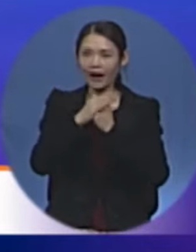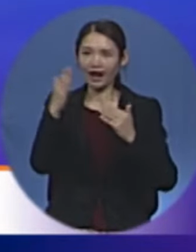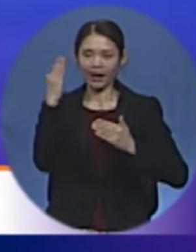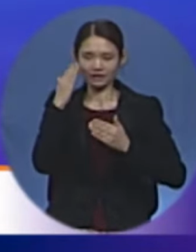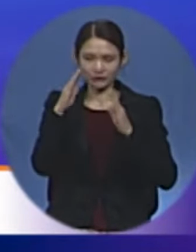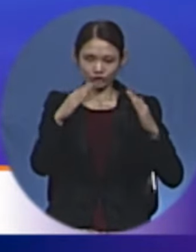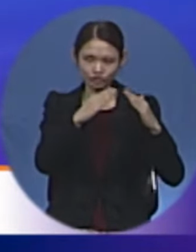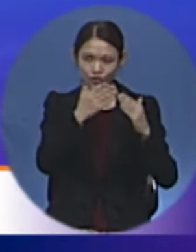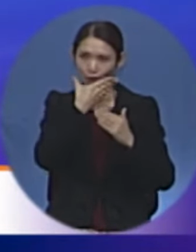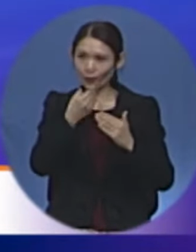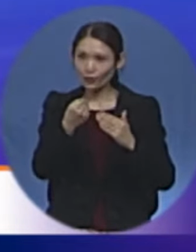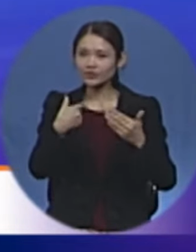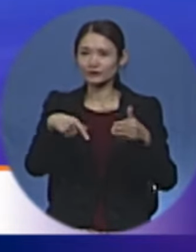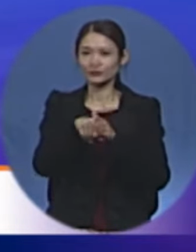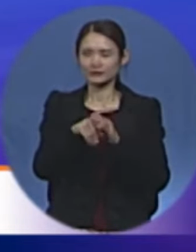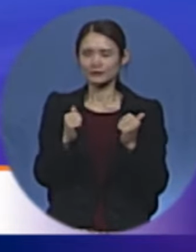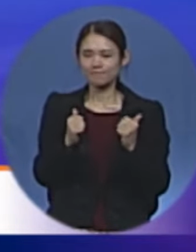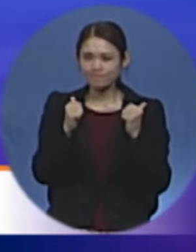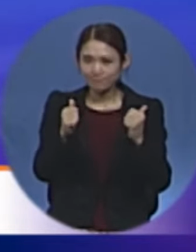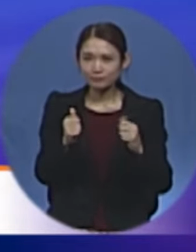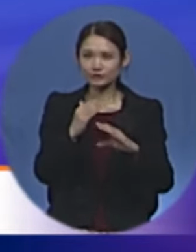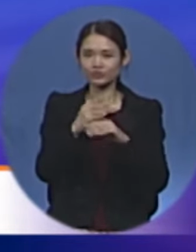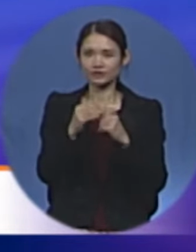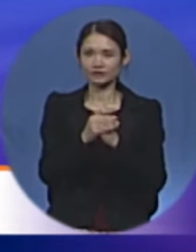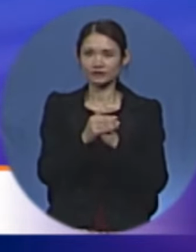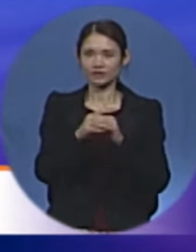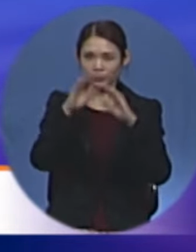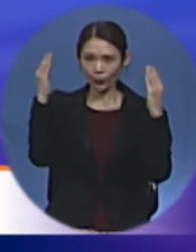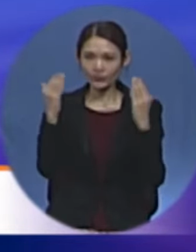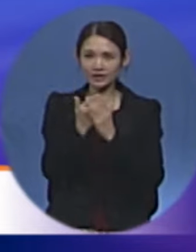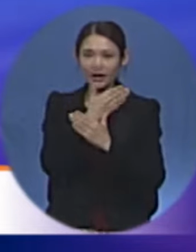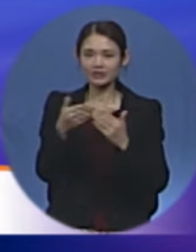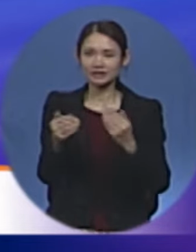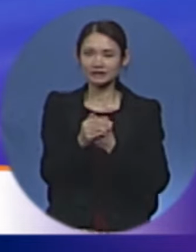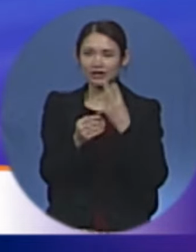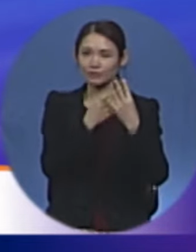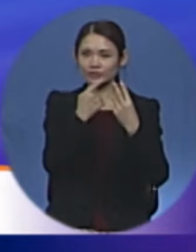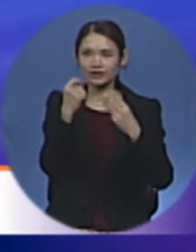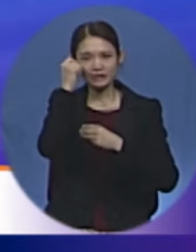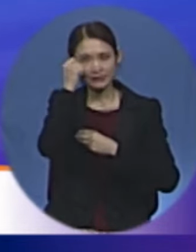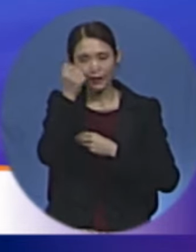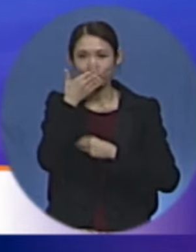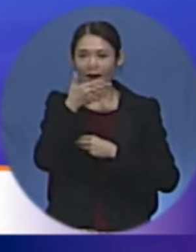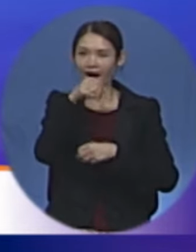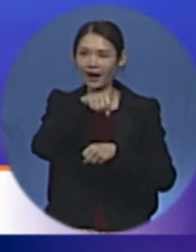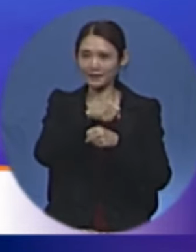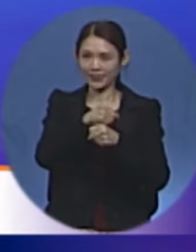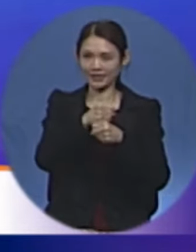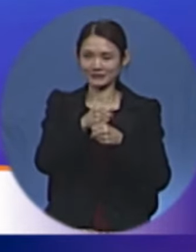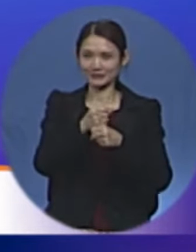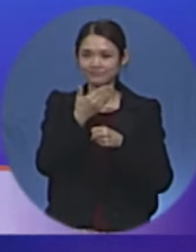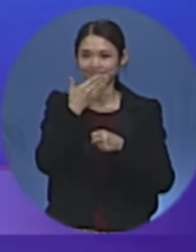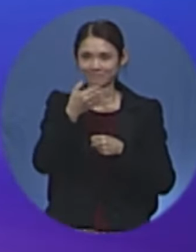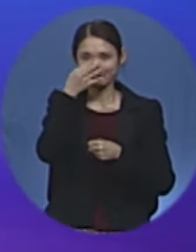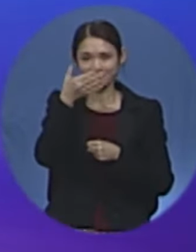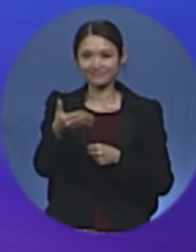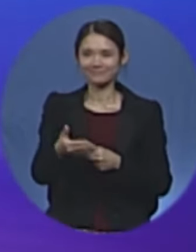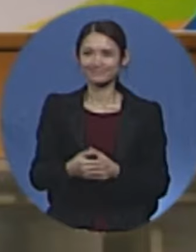주거복지를 위해 힘쓰고 있는데요. 전교생의 3분의 1을 수용할 수 있는 기숙사 시설을 갖췄다고 합니다. 채민아 기자입니다.